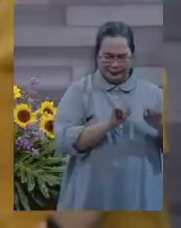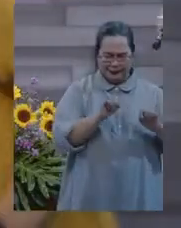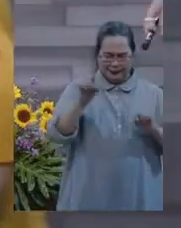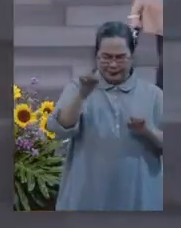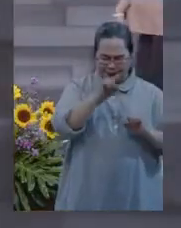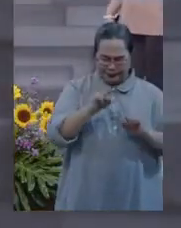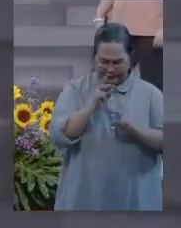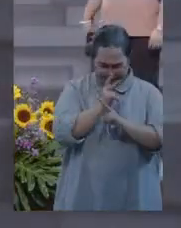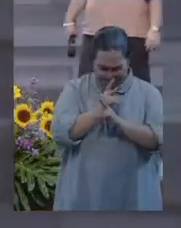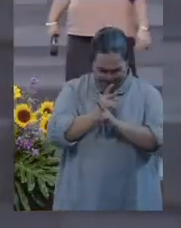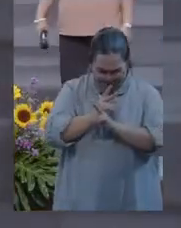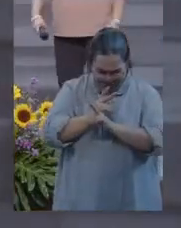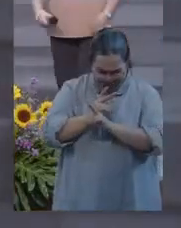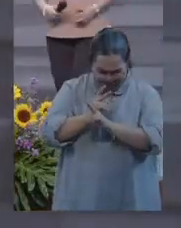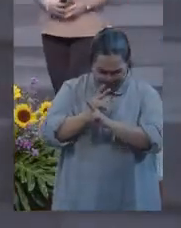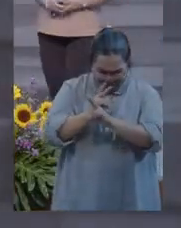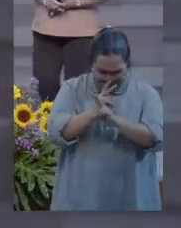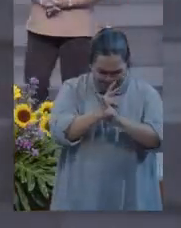mapagbantay